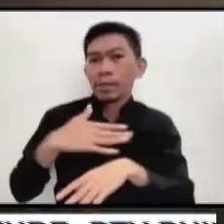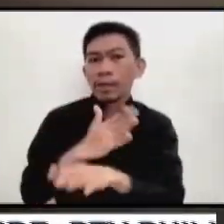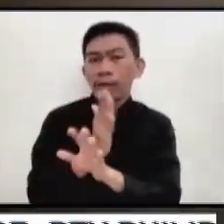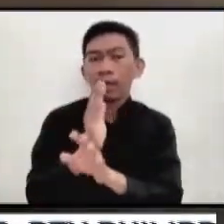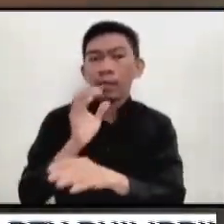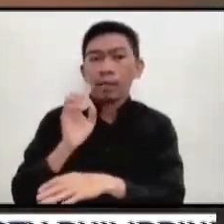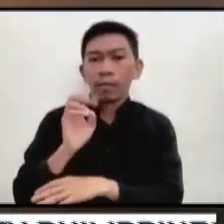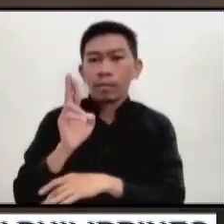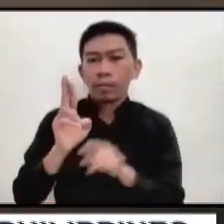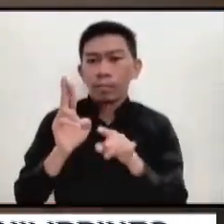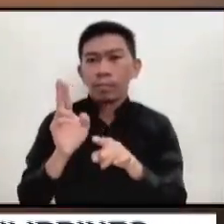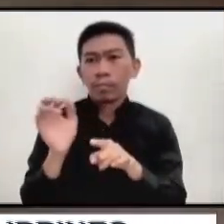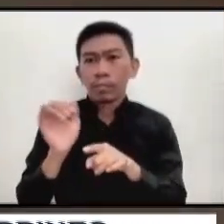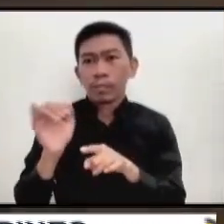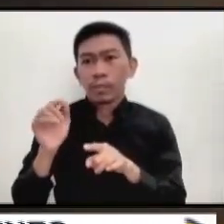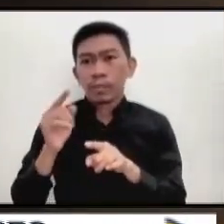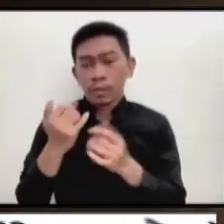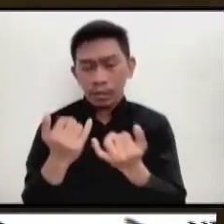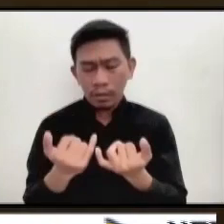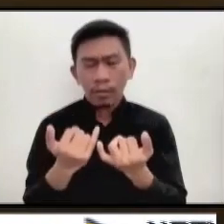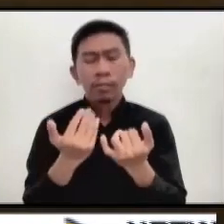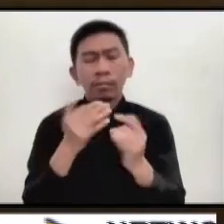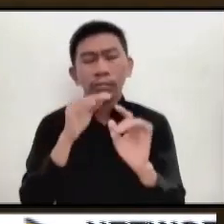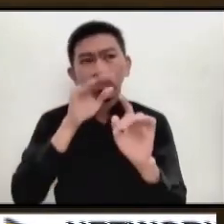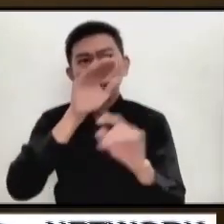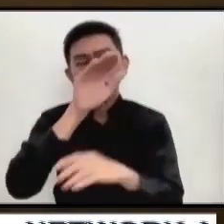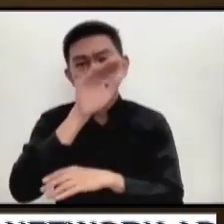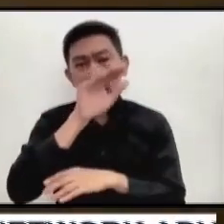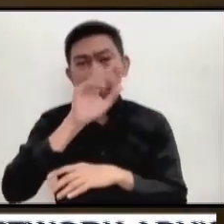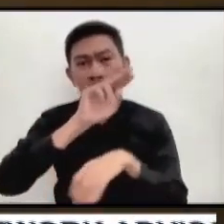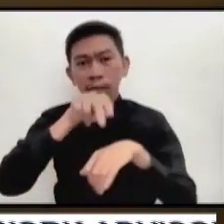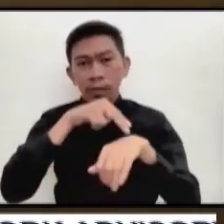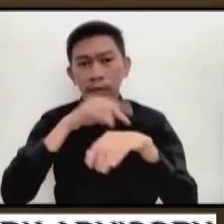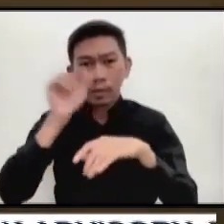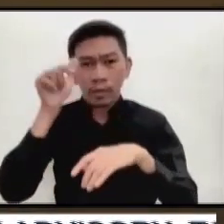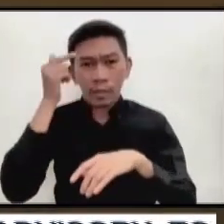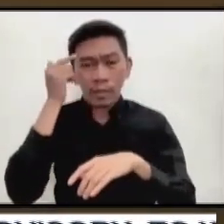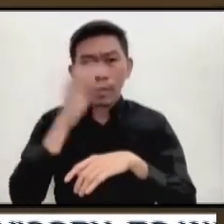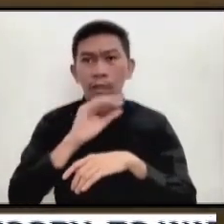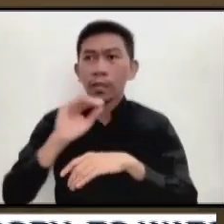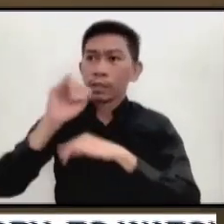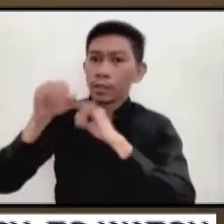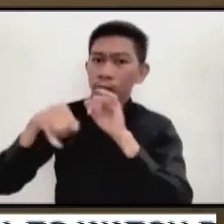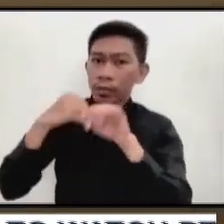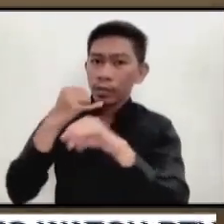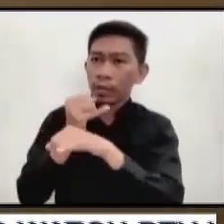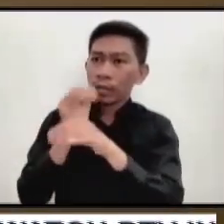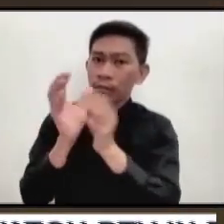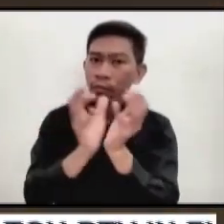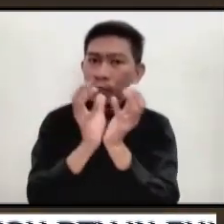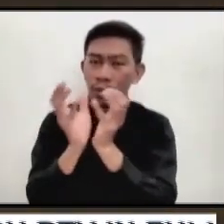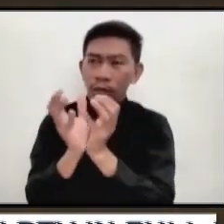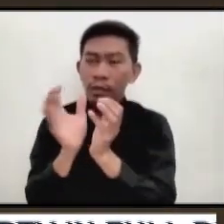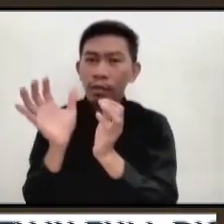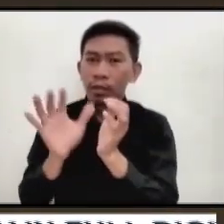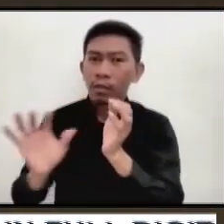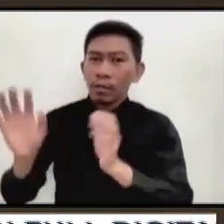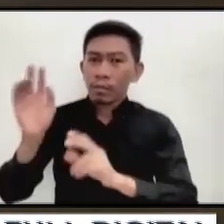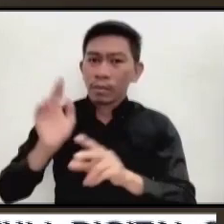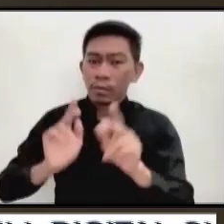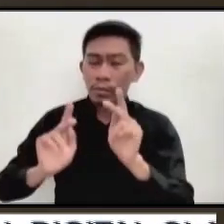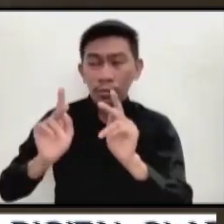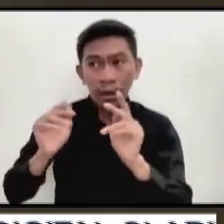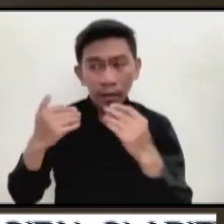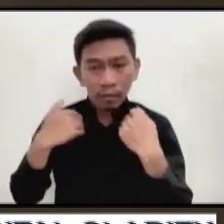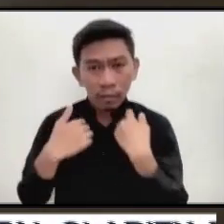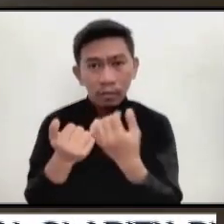ay humihingi ng tulong sa inyo, even sa international community, kung sino pong may mga available po na tulong